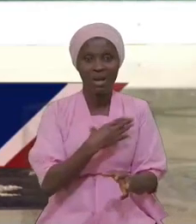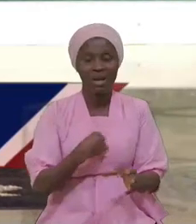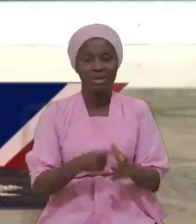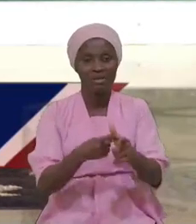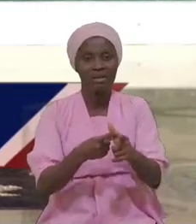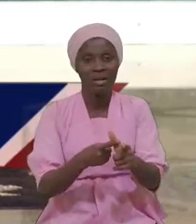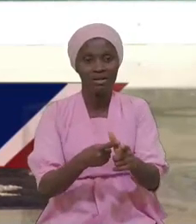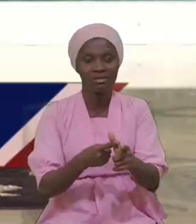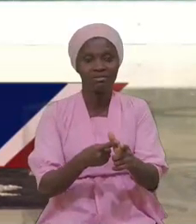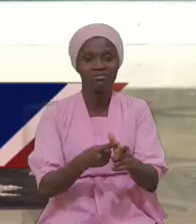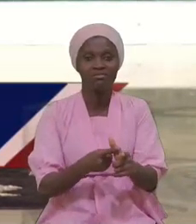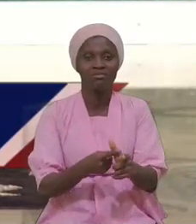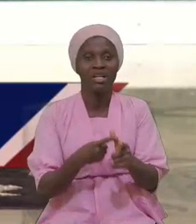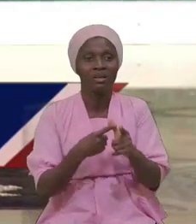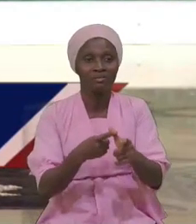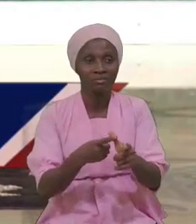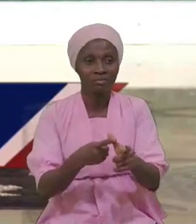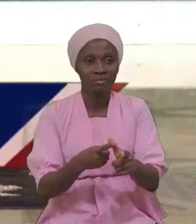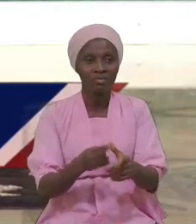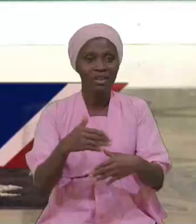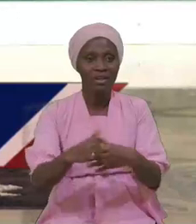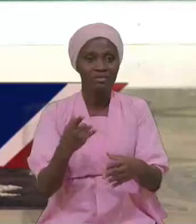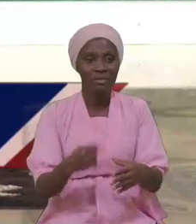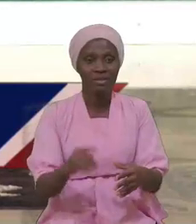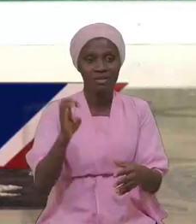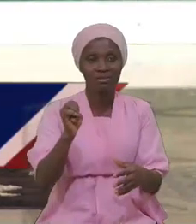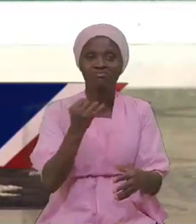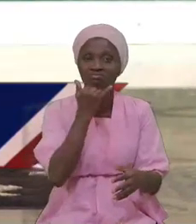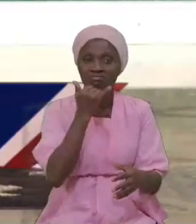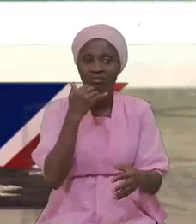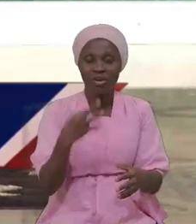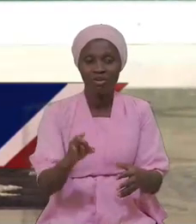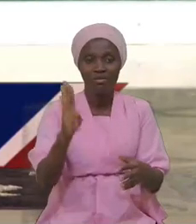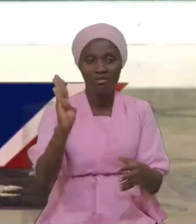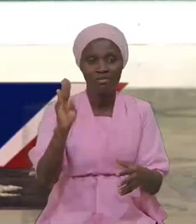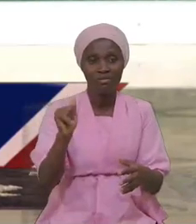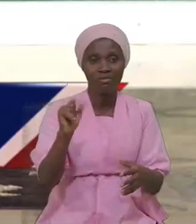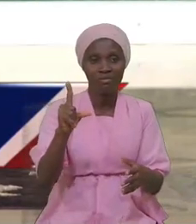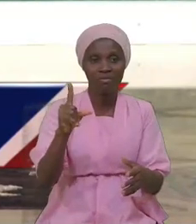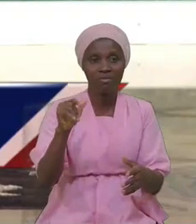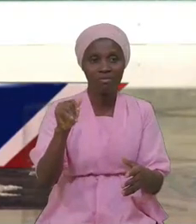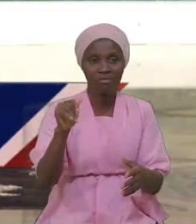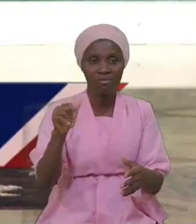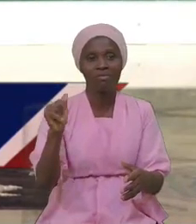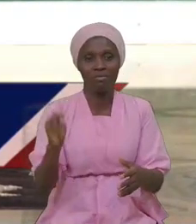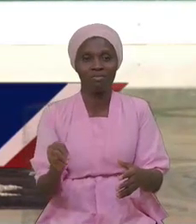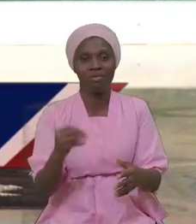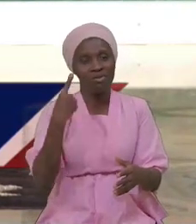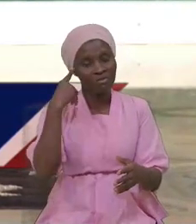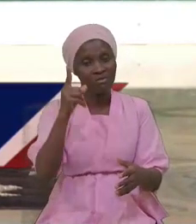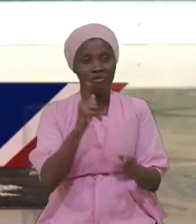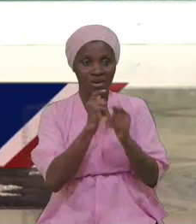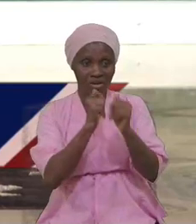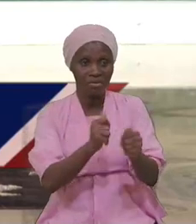l'égarement de Balaam, ils se sont perdus par la révolte de Corée. Ce